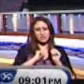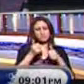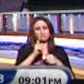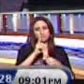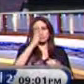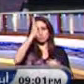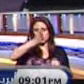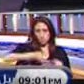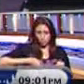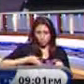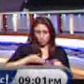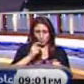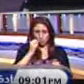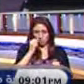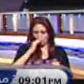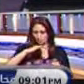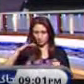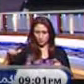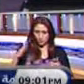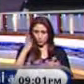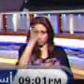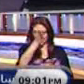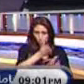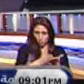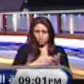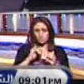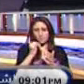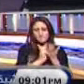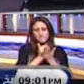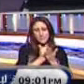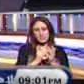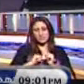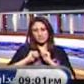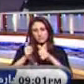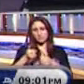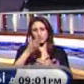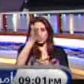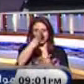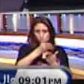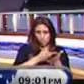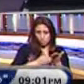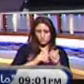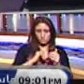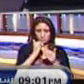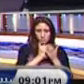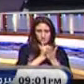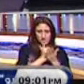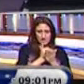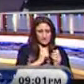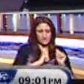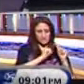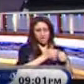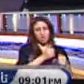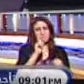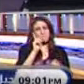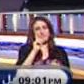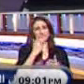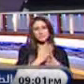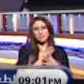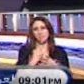الدفع برجال المرور وعوده الشرطه للشوارع، رغم ان بورسعيد في غياب الشرطه الكل حاسس ان هناك انفلات امني